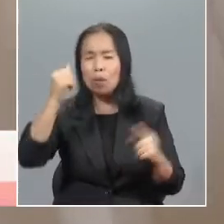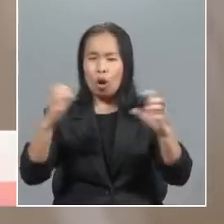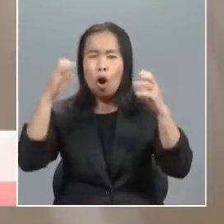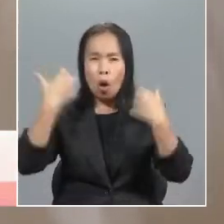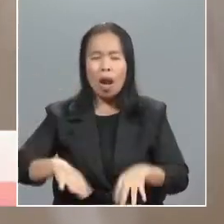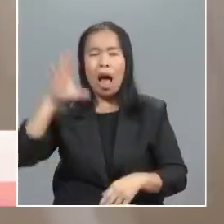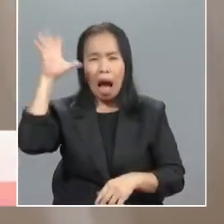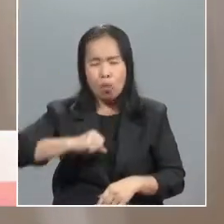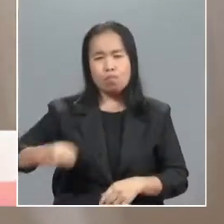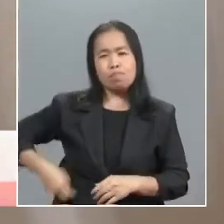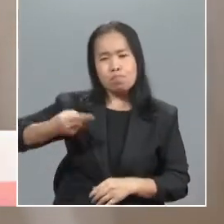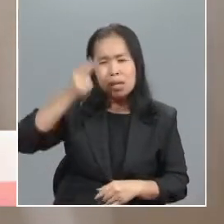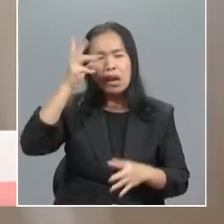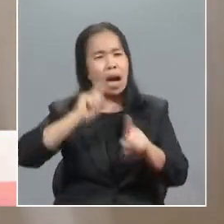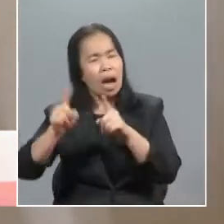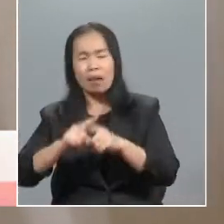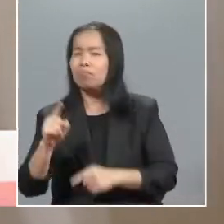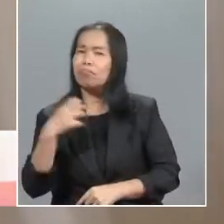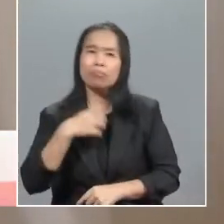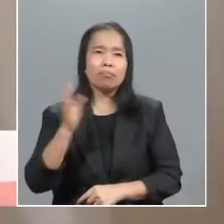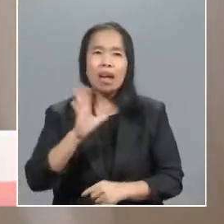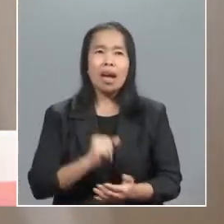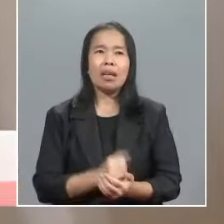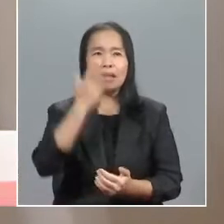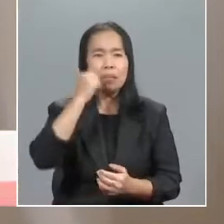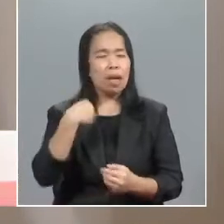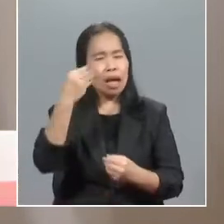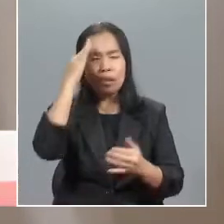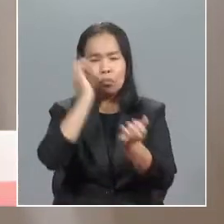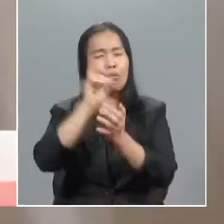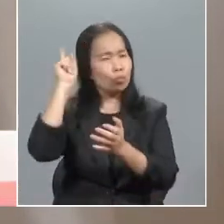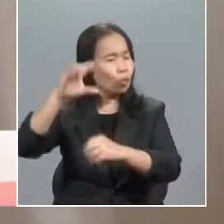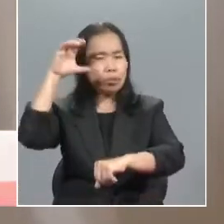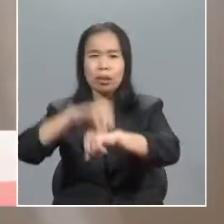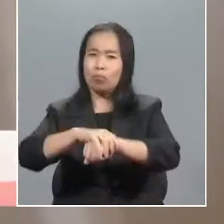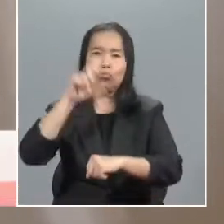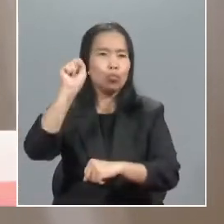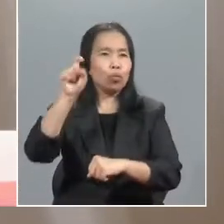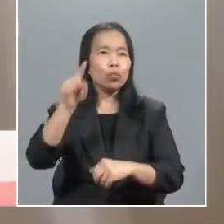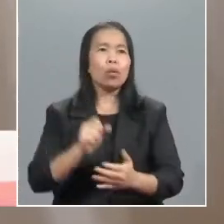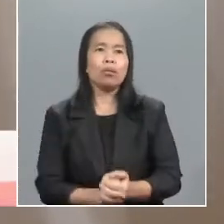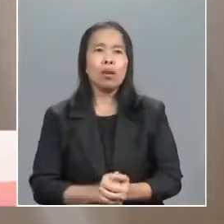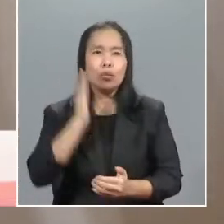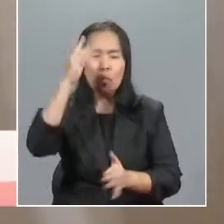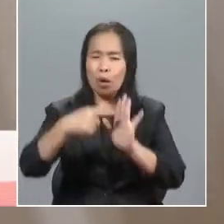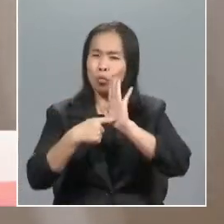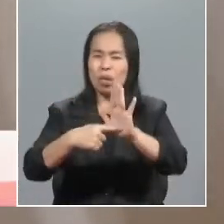เราก็ต้องรับสภาพแต่เนี้ยอยากให้จัดการกับคนร้ายถึงที่สุดอย่าให้มีคนอย่างนี้